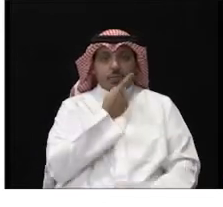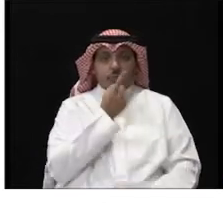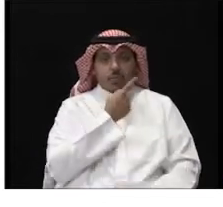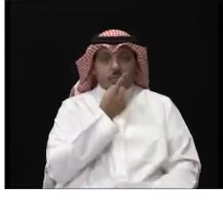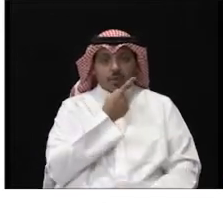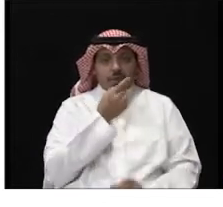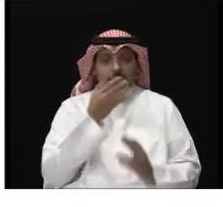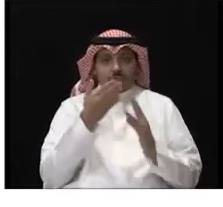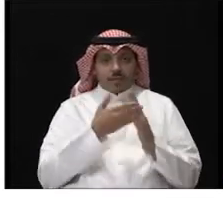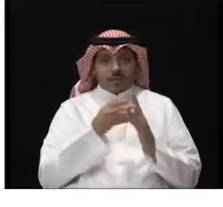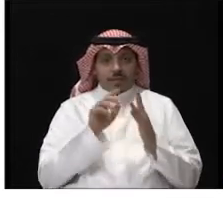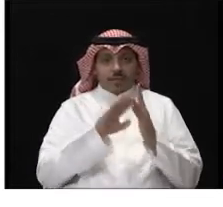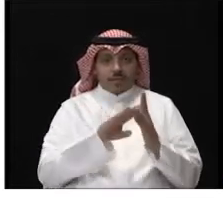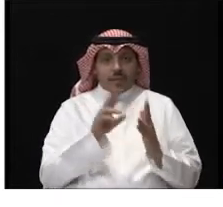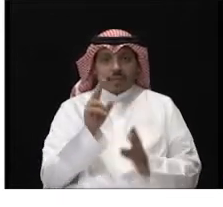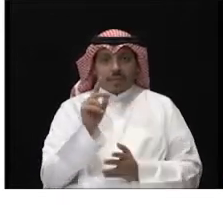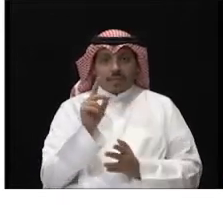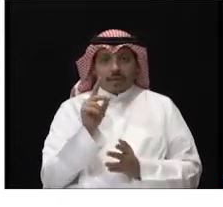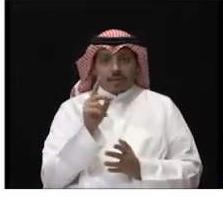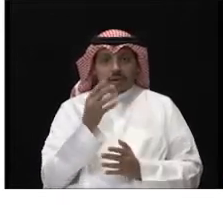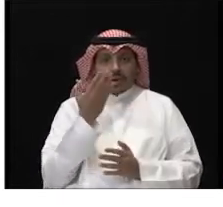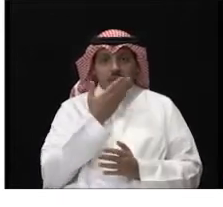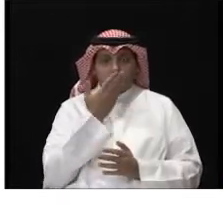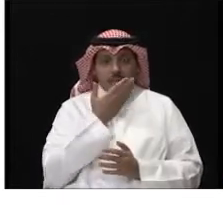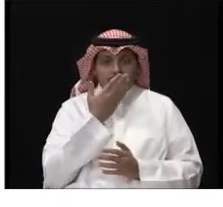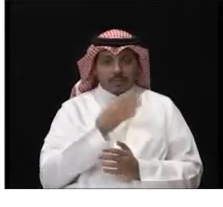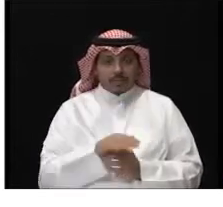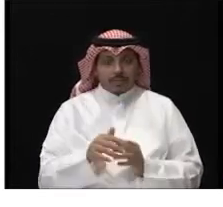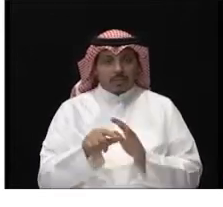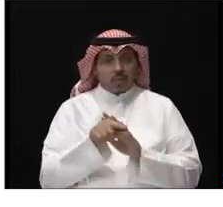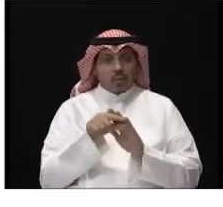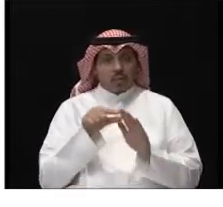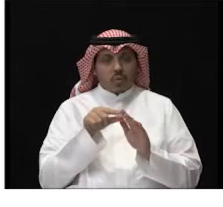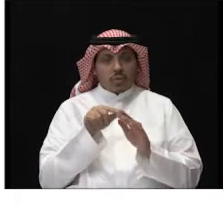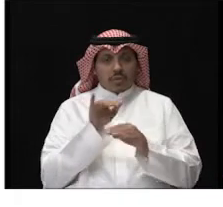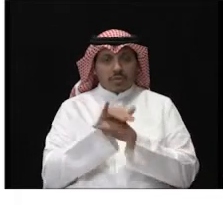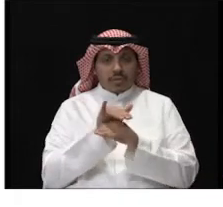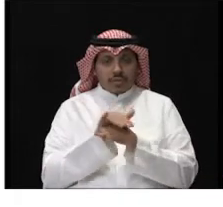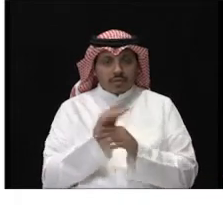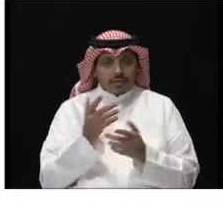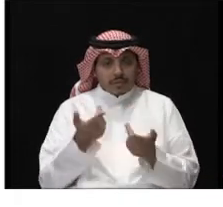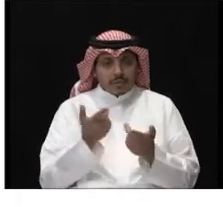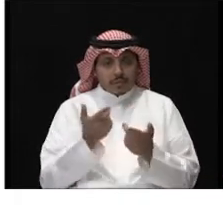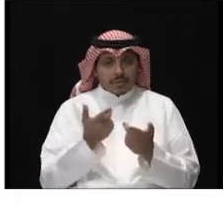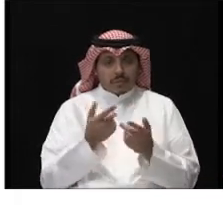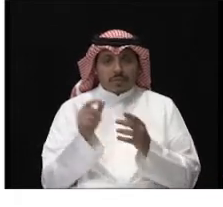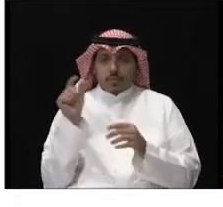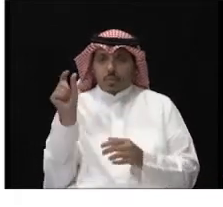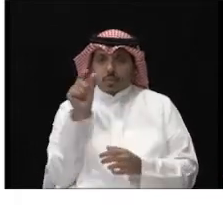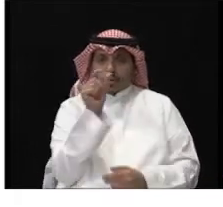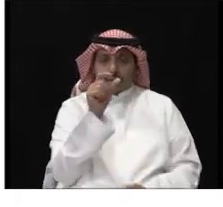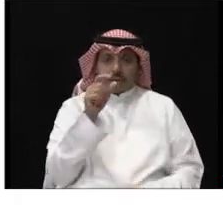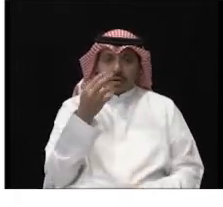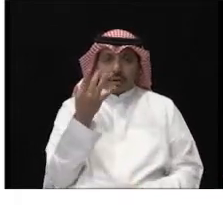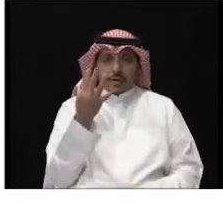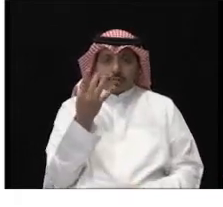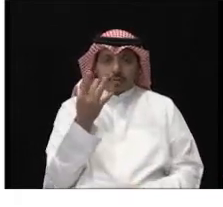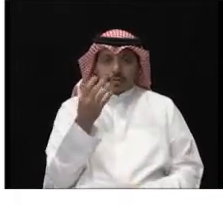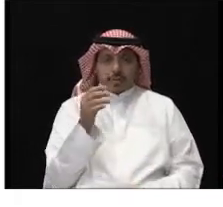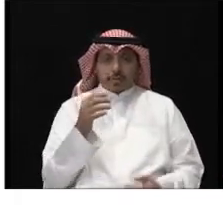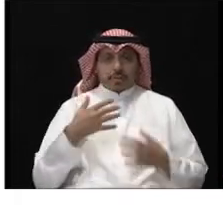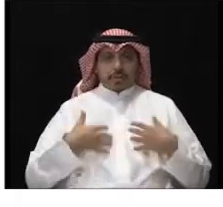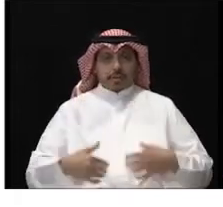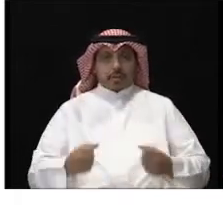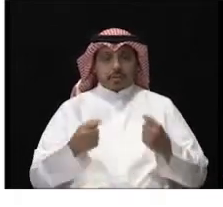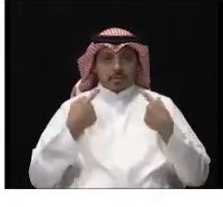الدراسي الثاني، المادة لغتي. أما موضوع الدرس لهذا اليوم فهو الوحدة الرابعة، صحتي وسلامتي،